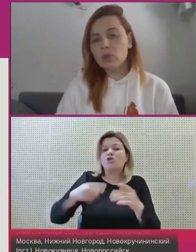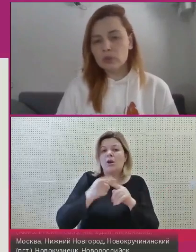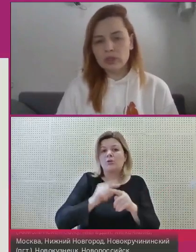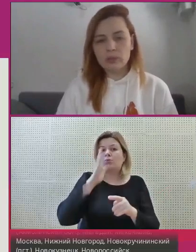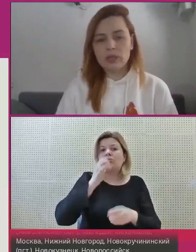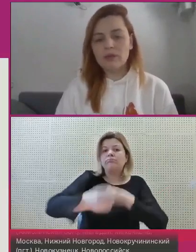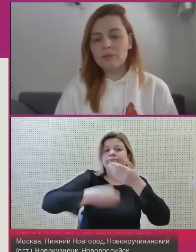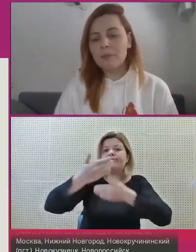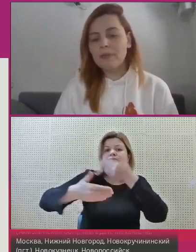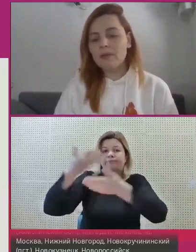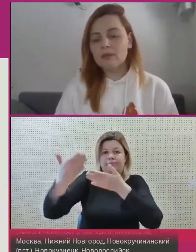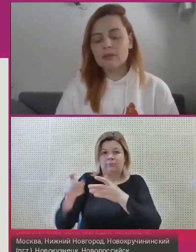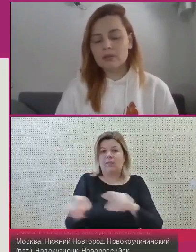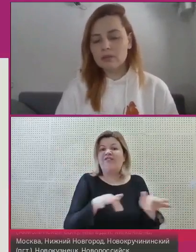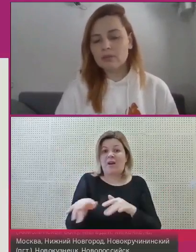Но поскольку не было